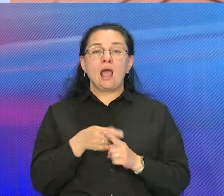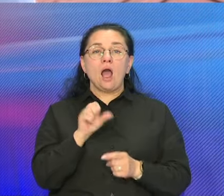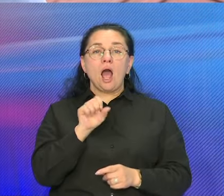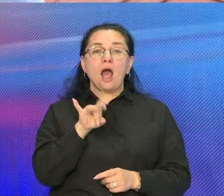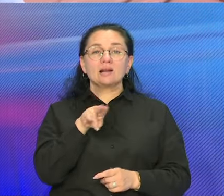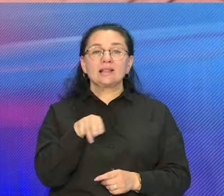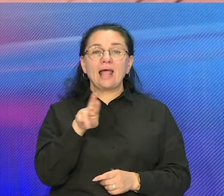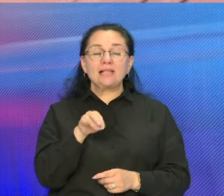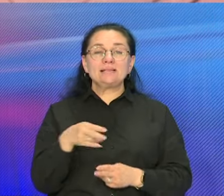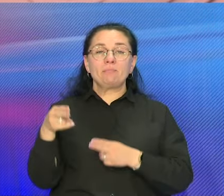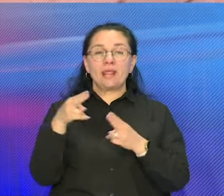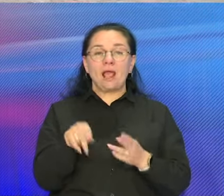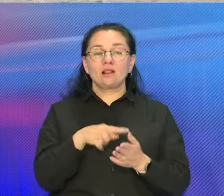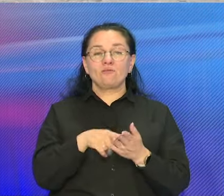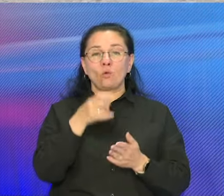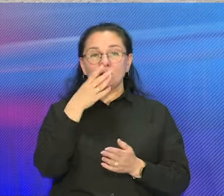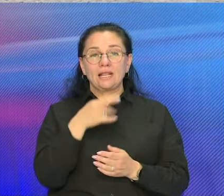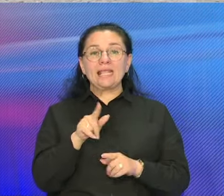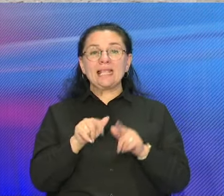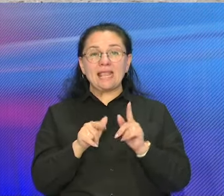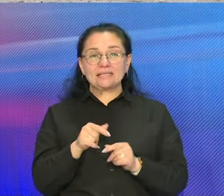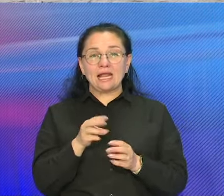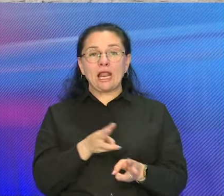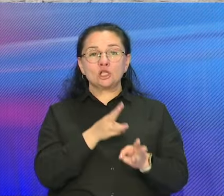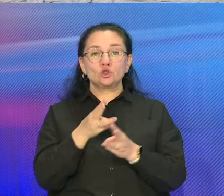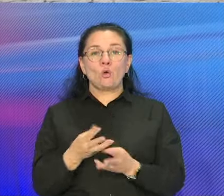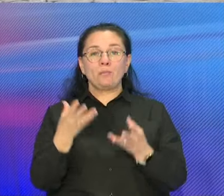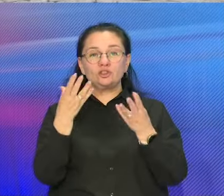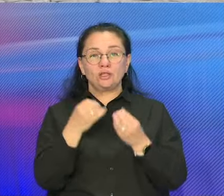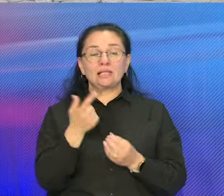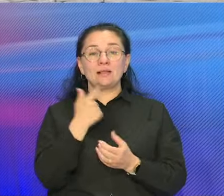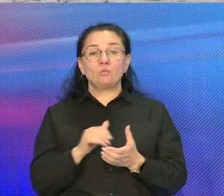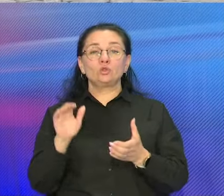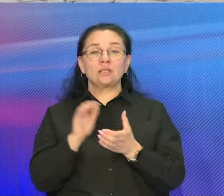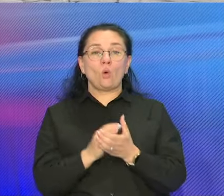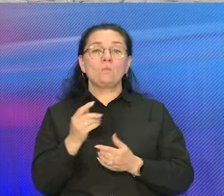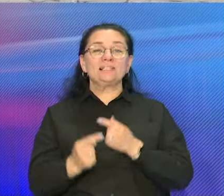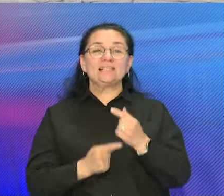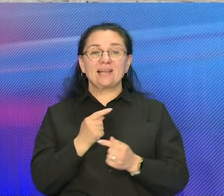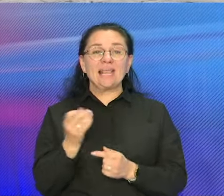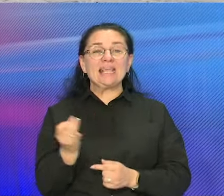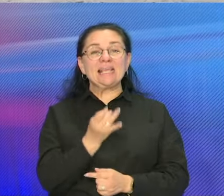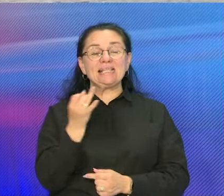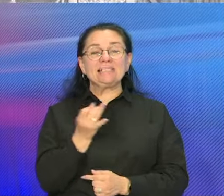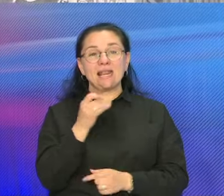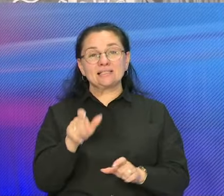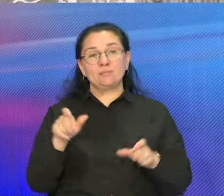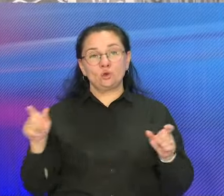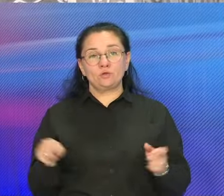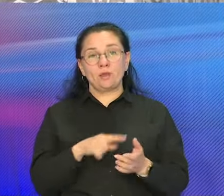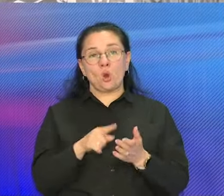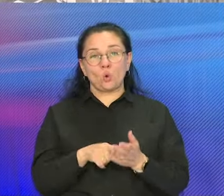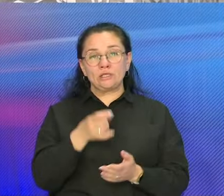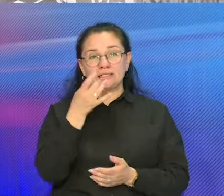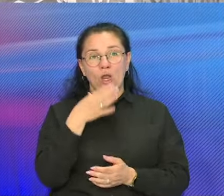областный центр и на протягу некоторых здымочных дней Вылучает традиции и знакомится со славутостями и интересными людьми Гродзенщины Выдатная